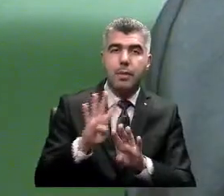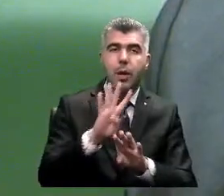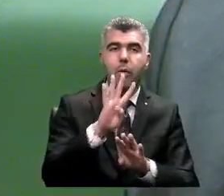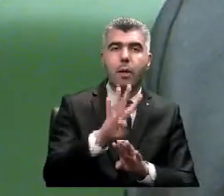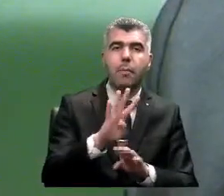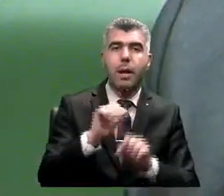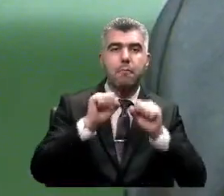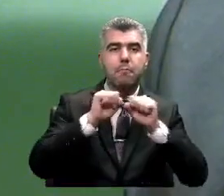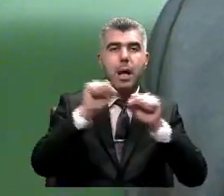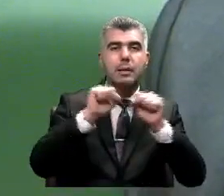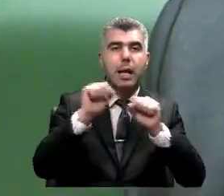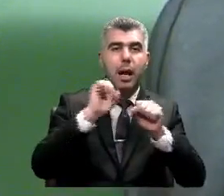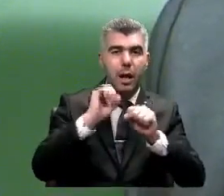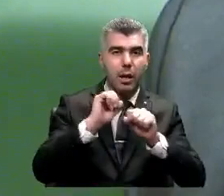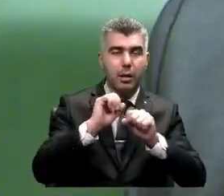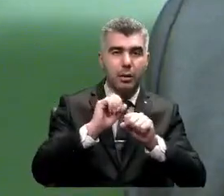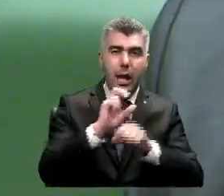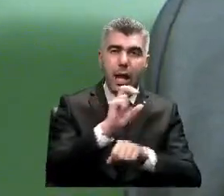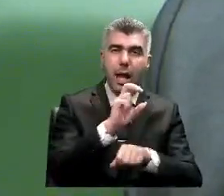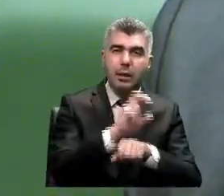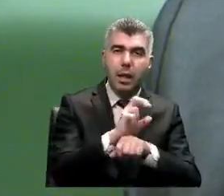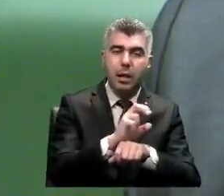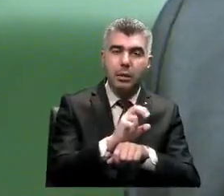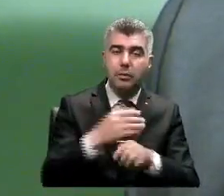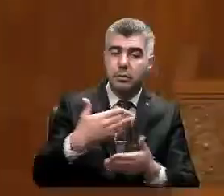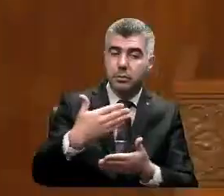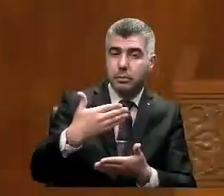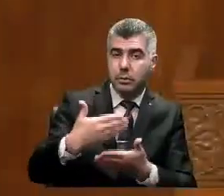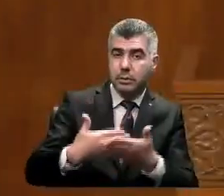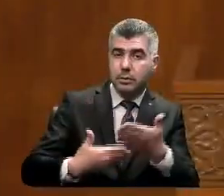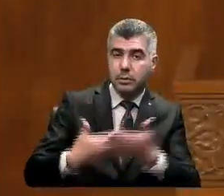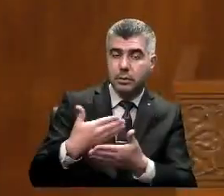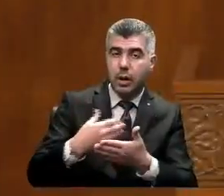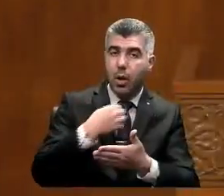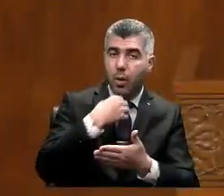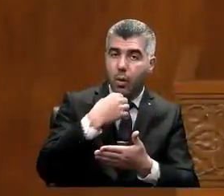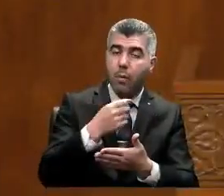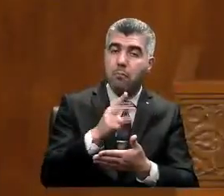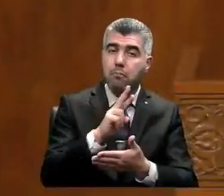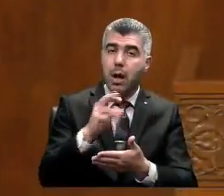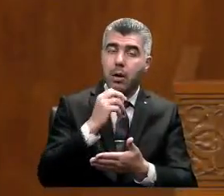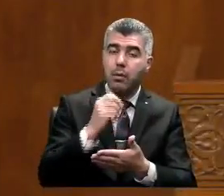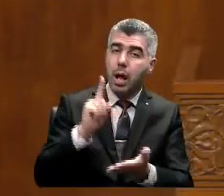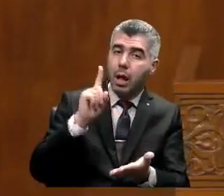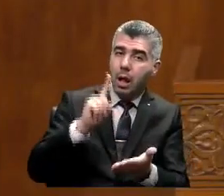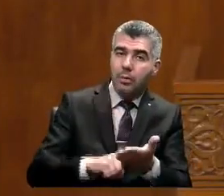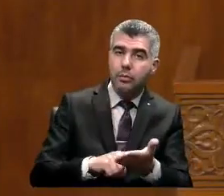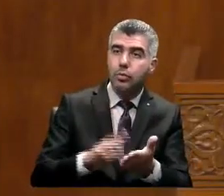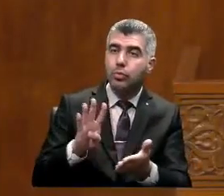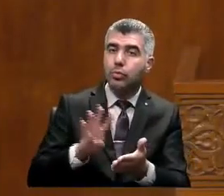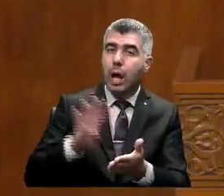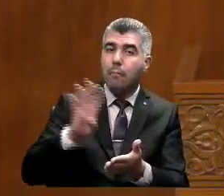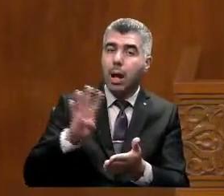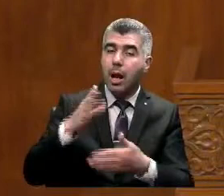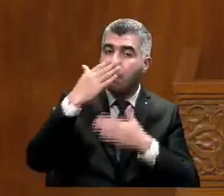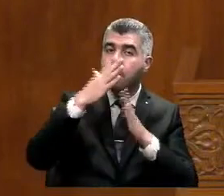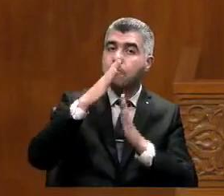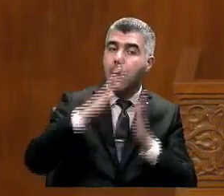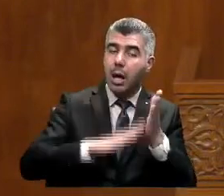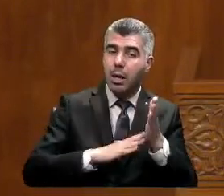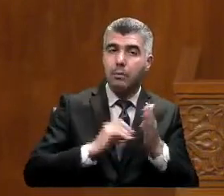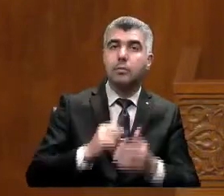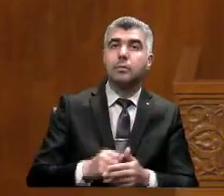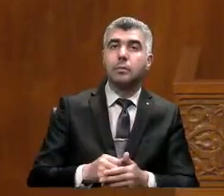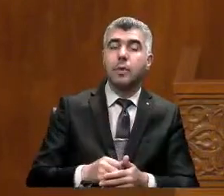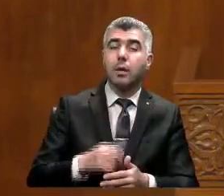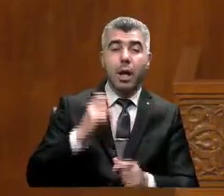للمسيرة الخضراء المظفرة، والذي أكد من خلاله على تعزيز البعد الأطلسي للمملكة، وأمر نصره